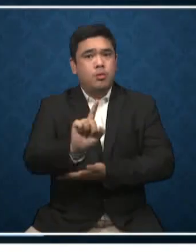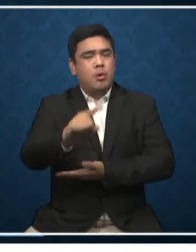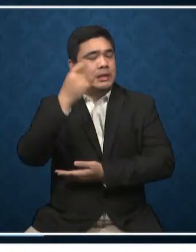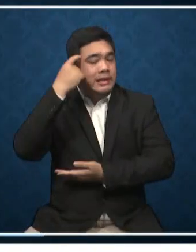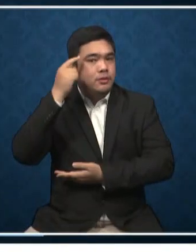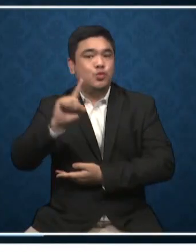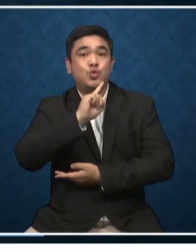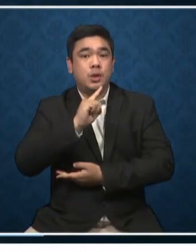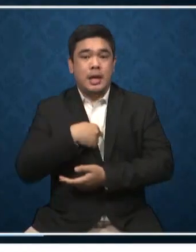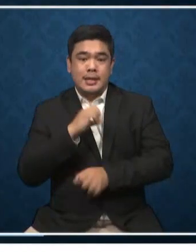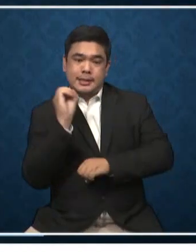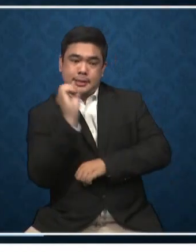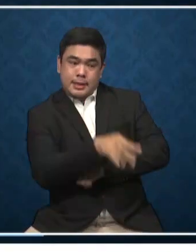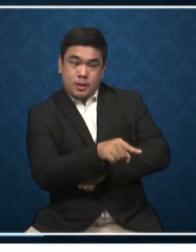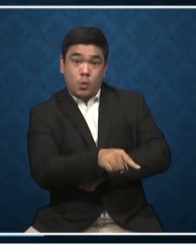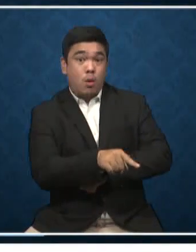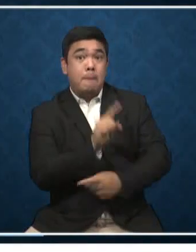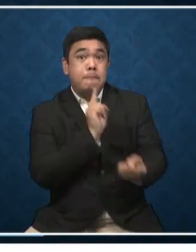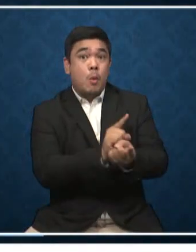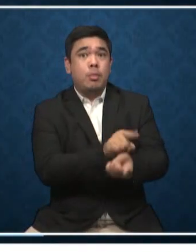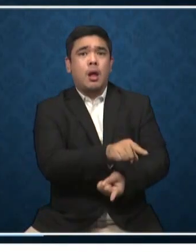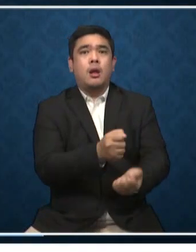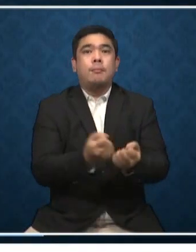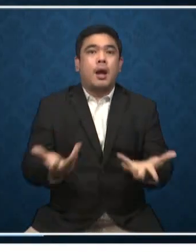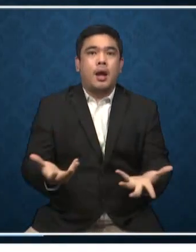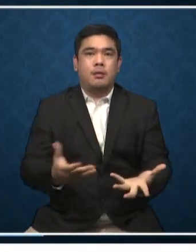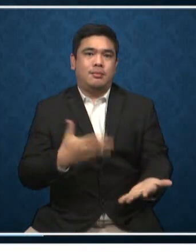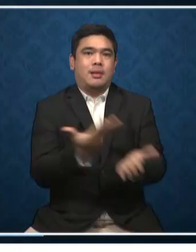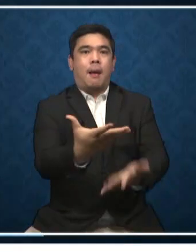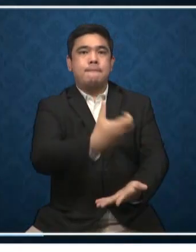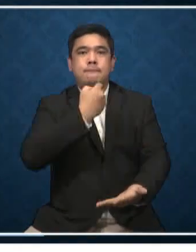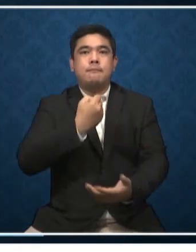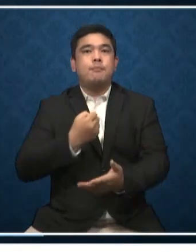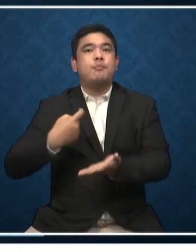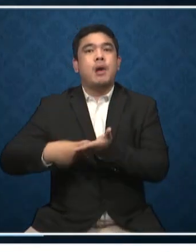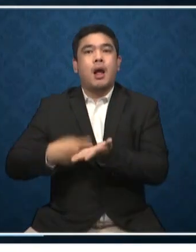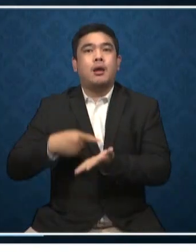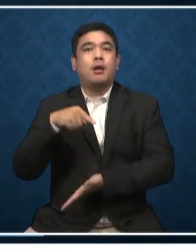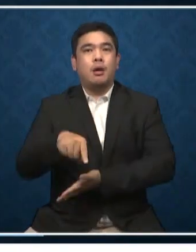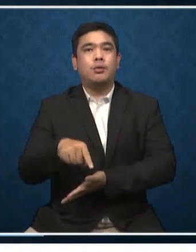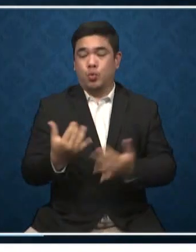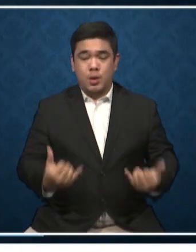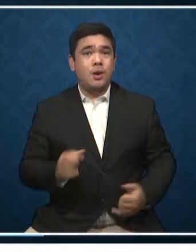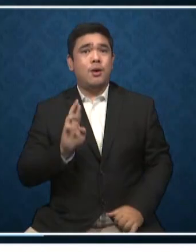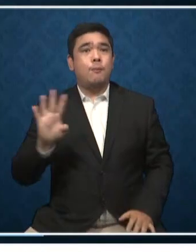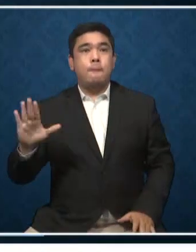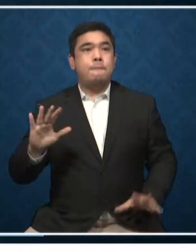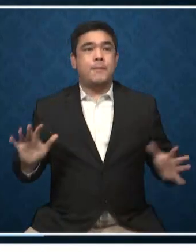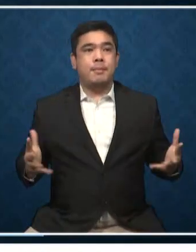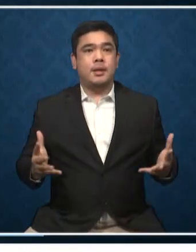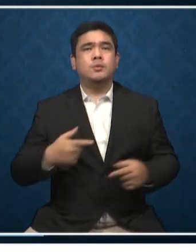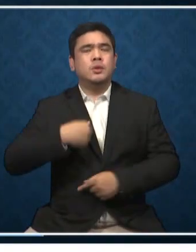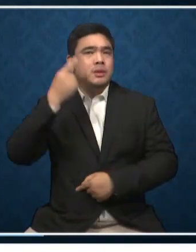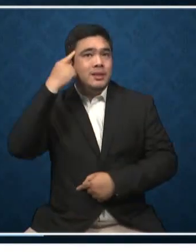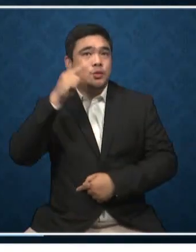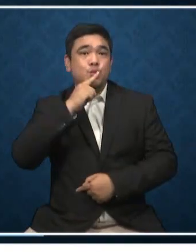ตีว่าถ้าคไปท้งที่ไหนแลวจับได้หอปชาชนดืรอดขึมาเอางินตอนนั้มาจ่ายแต่ปจฉุบันนี้ยงไม่มีระบบนี้นะครับก็